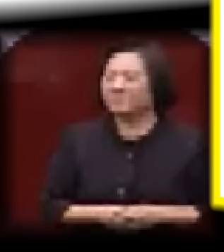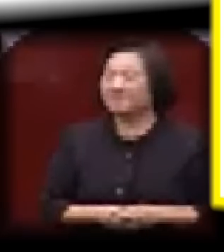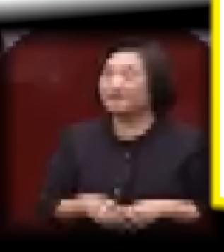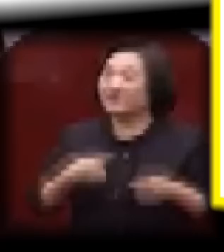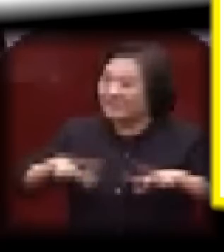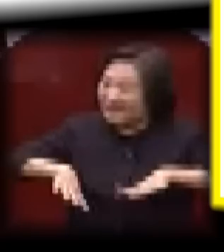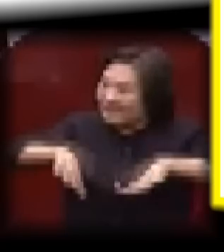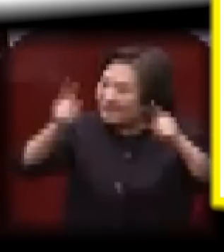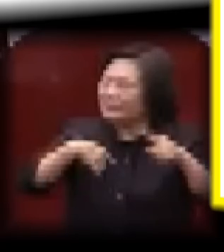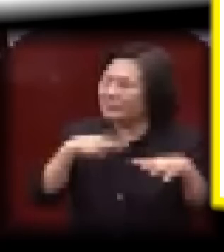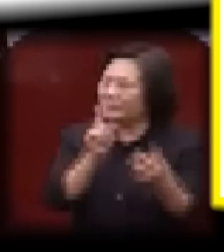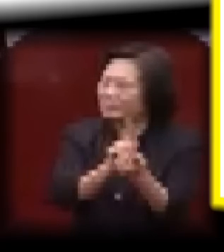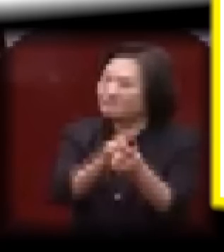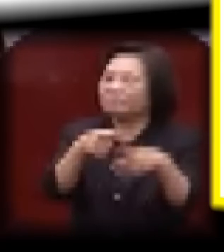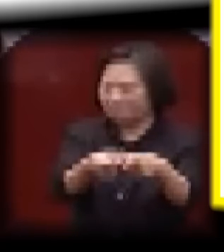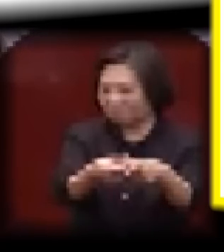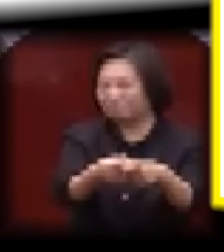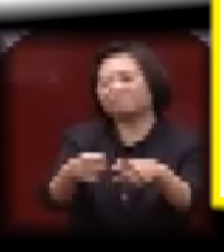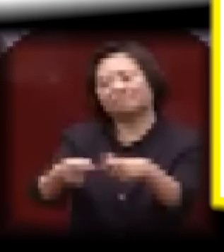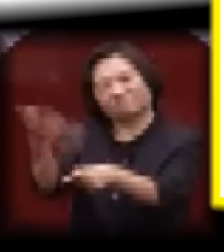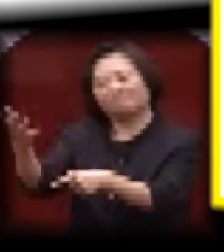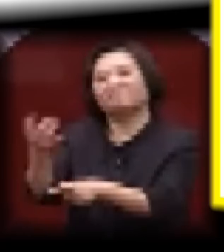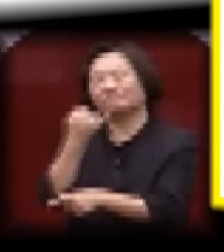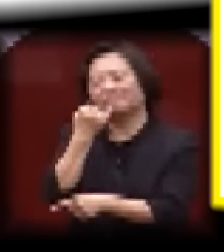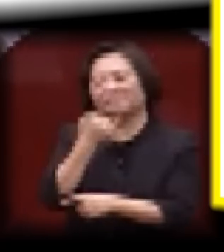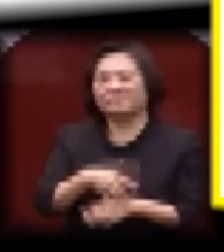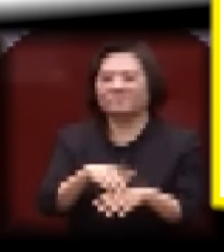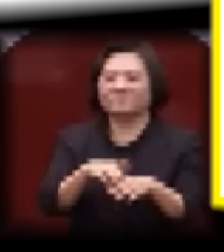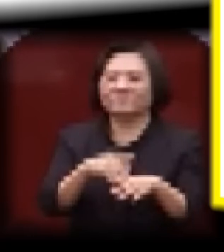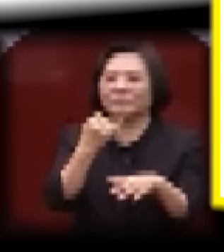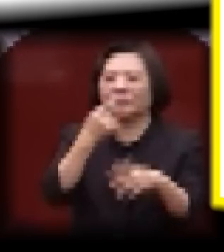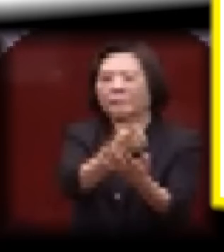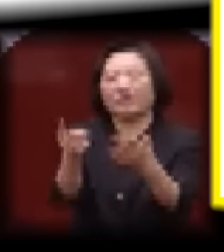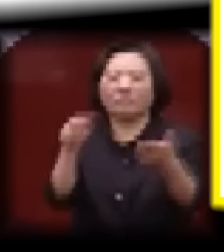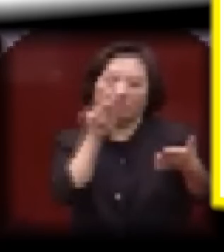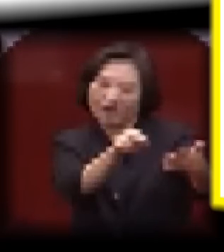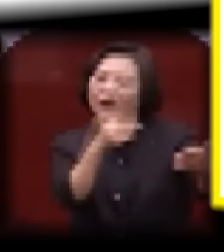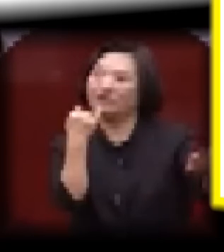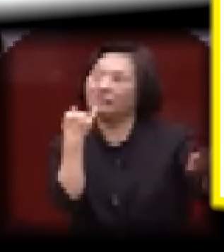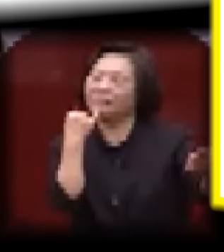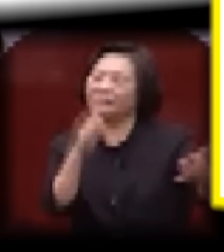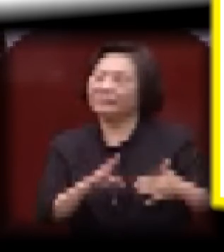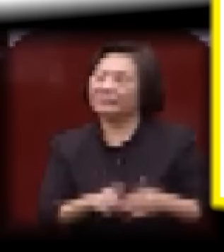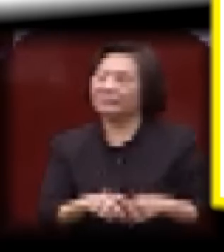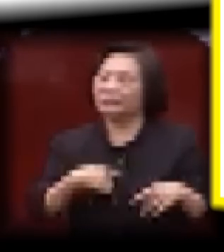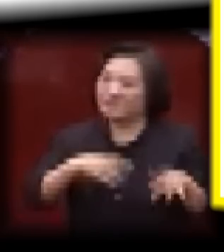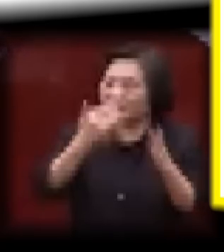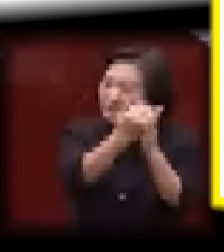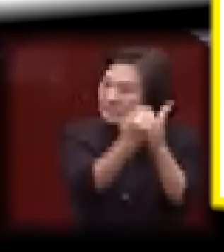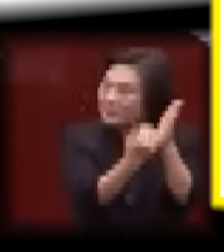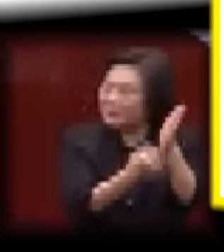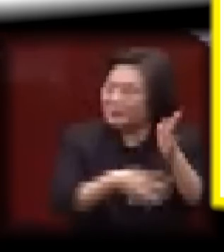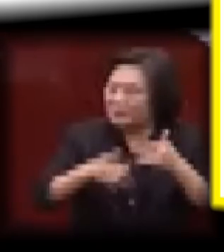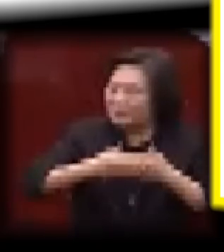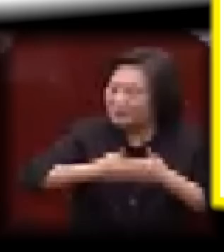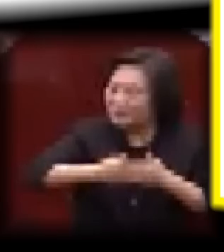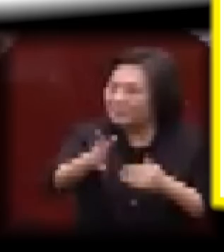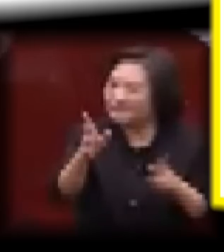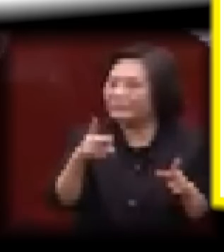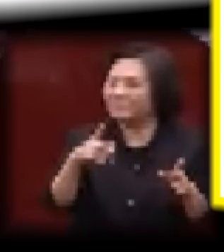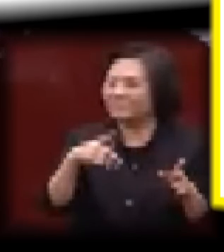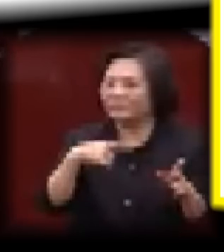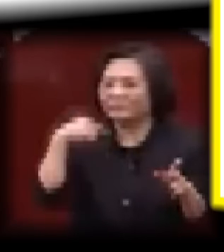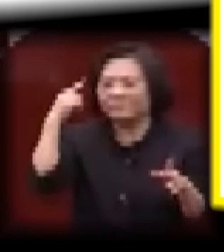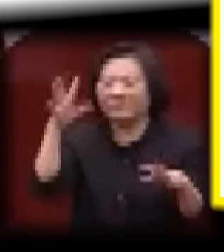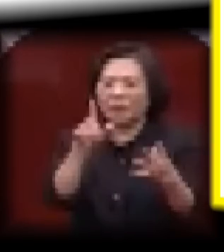开始我们就秉持一个开放政府、全民参与、公开透明的方式，所以在整个流程在走的时候都没有去遇